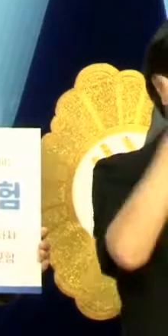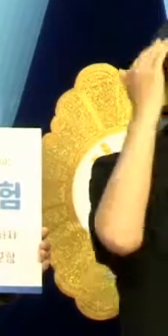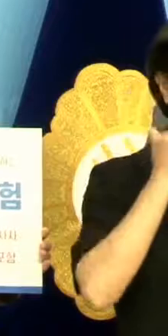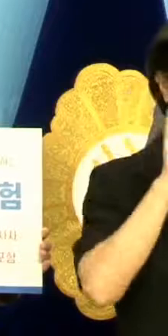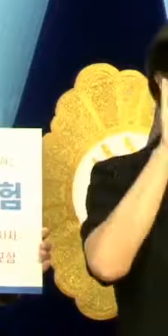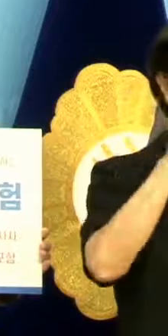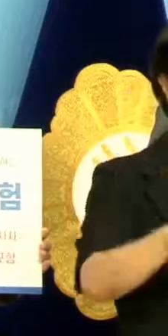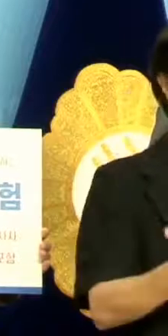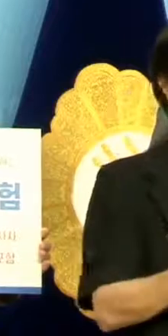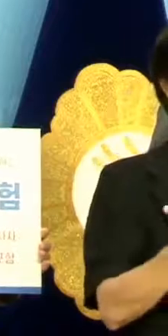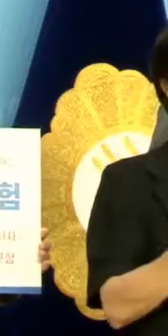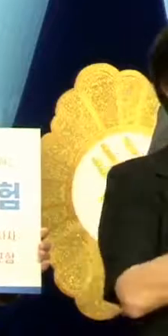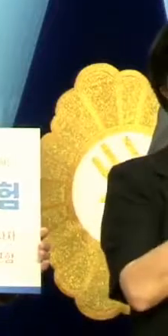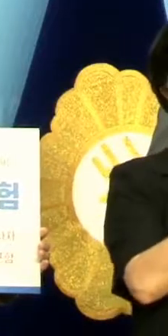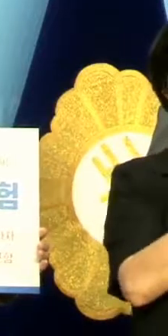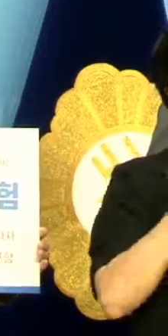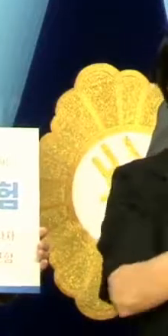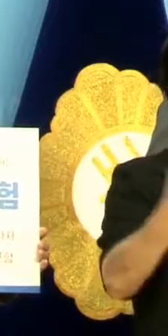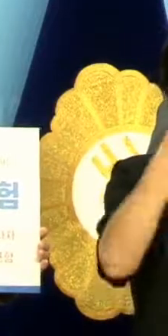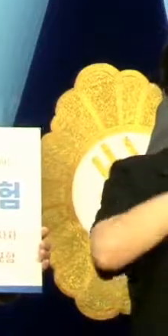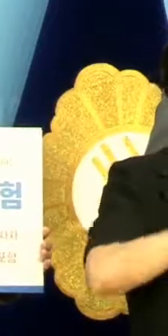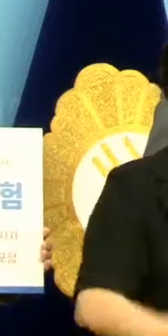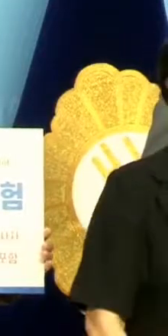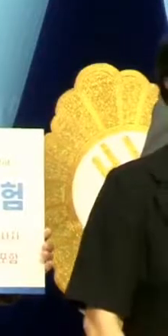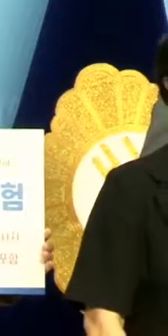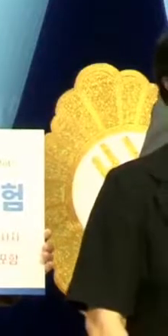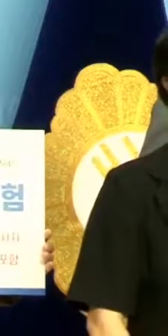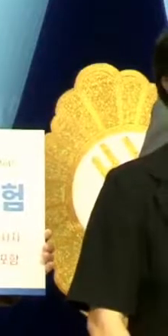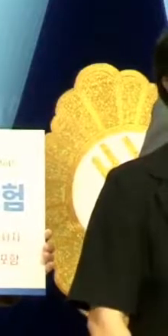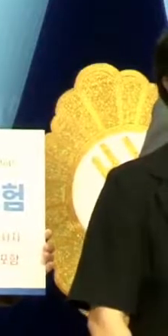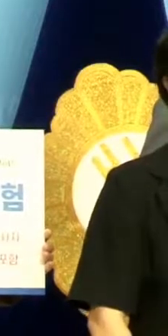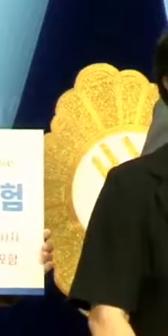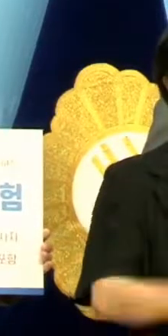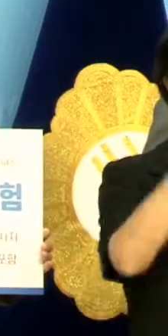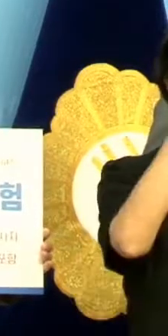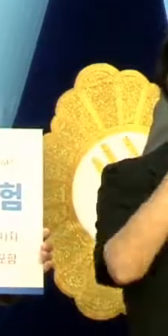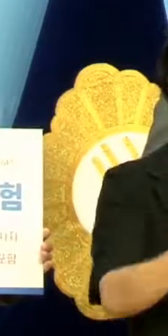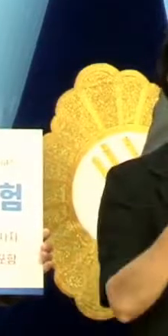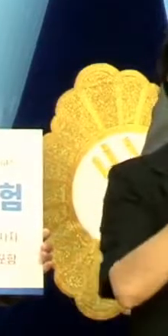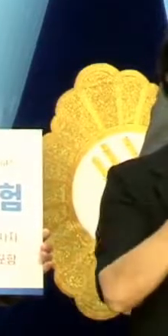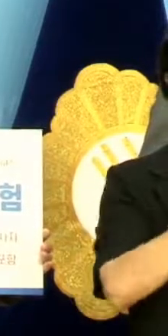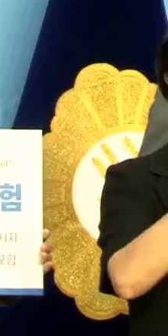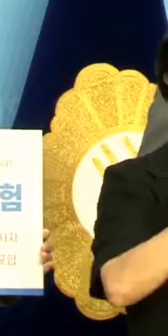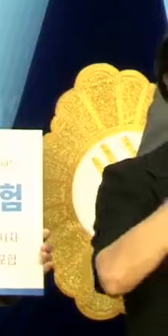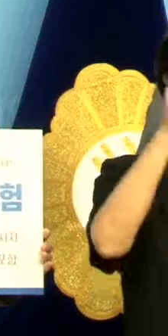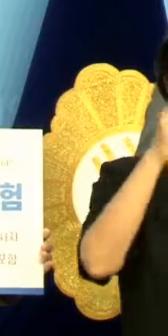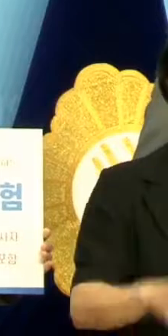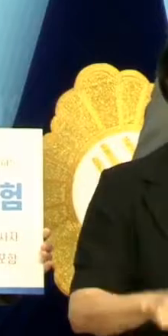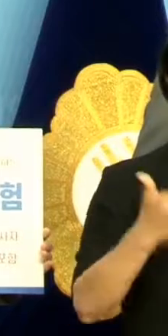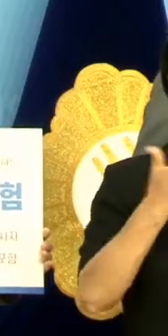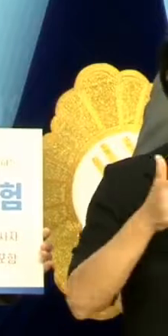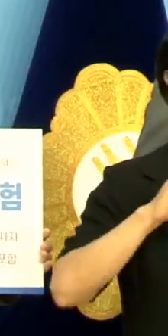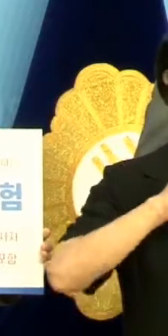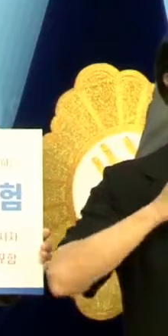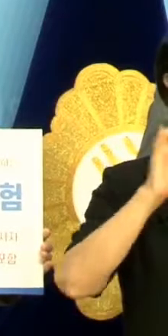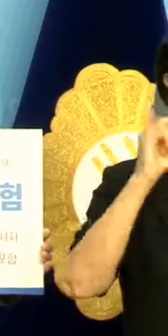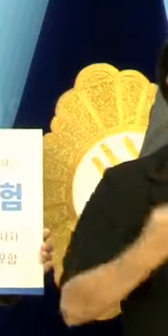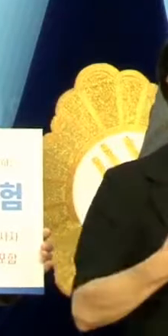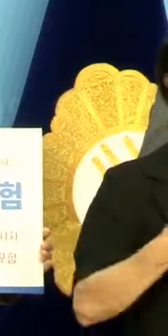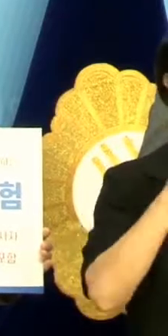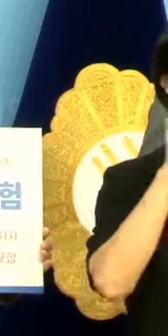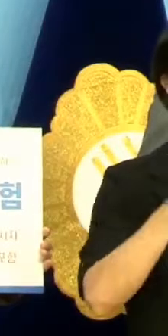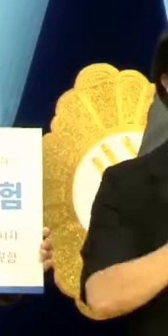함께 키워 나가 전 뜻을 담았습니다 여섯 차례 전체회의 6 차를 토로 내 현장 간담회를